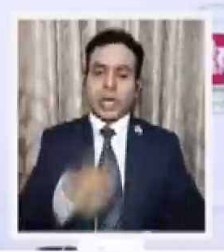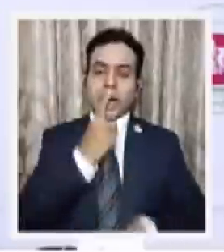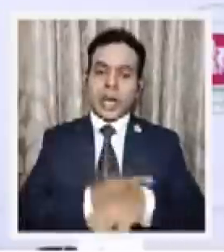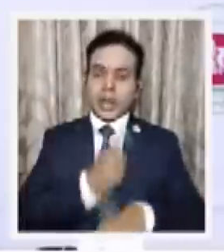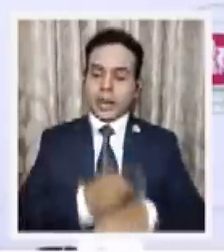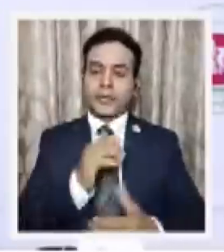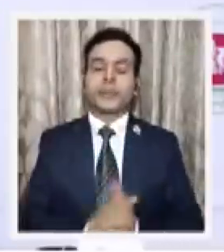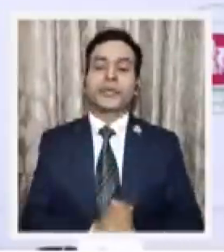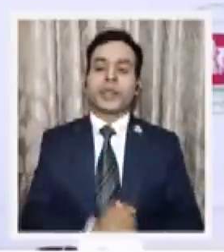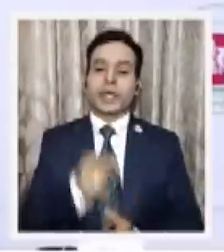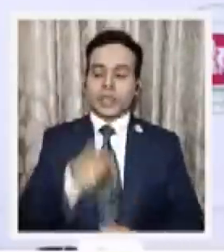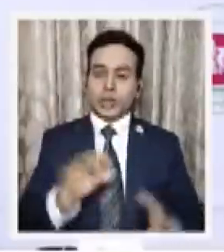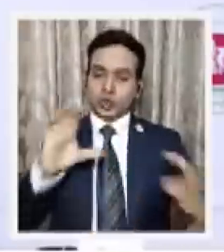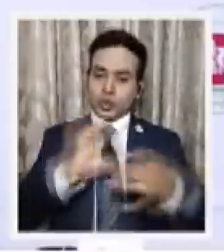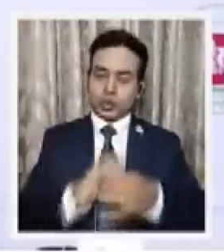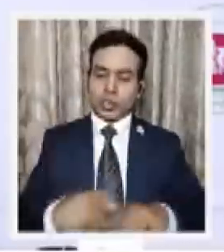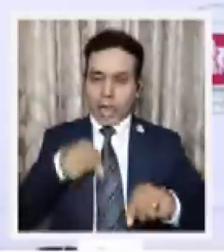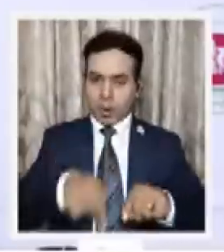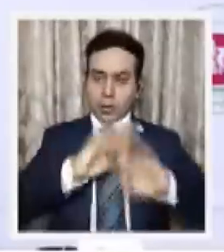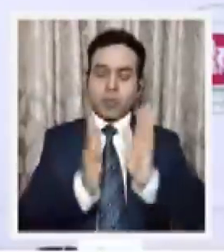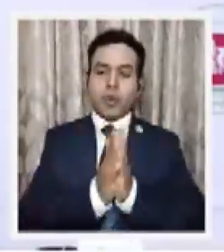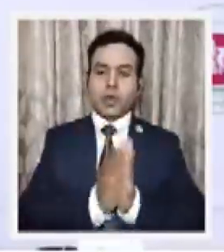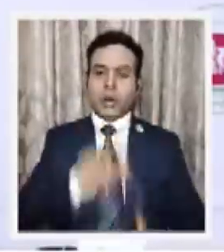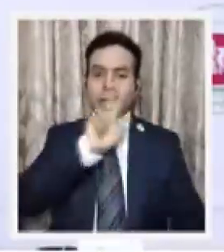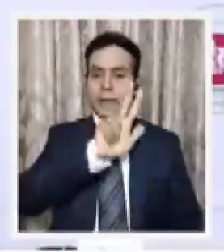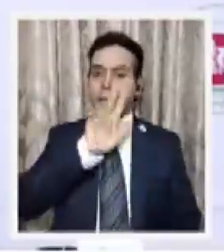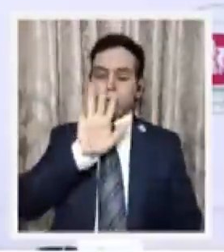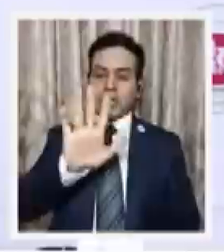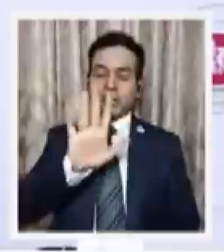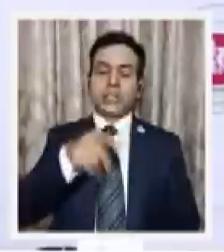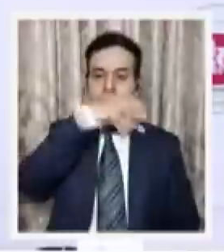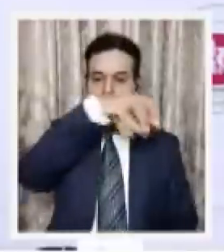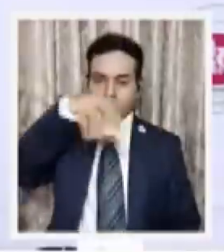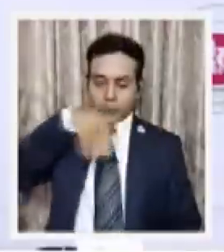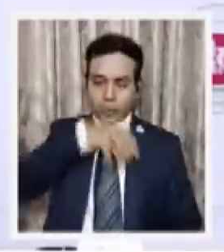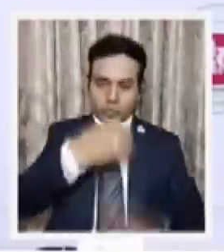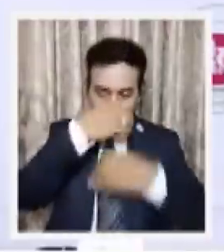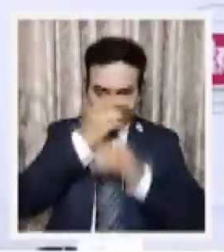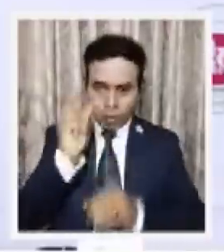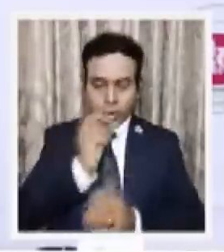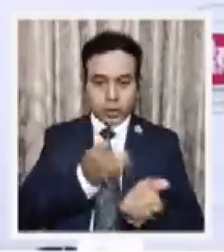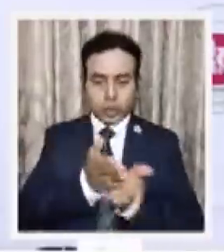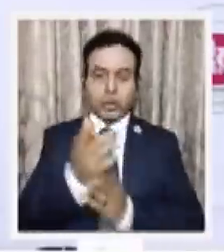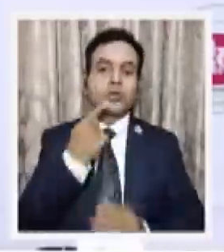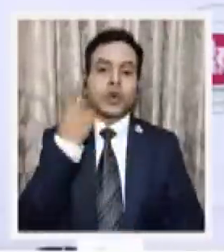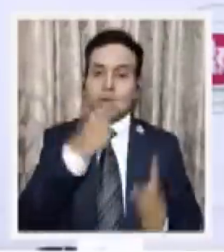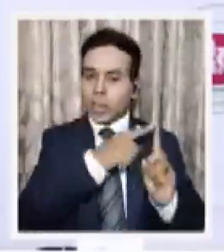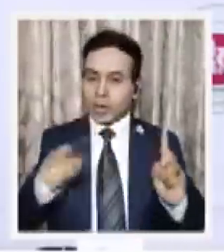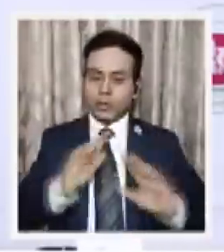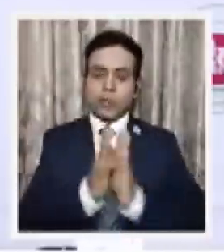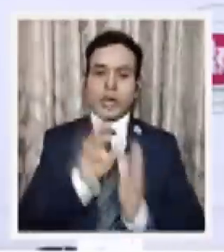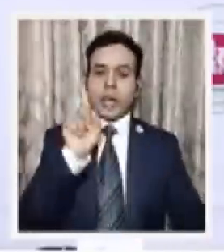এবং 85টি পরীক্ষাগারে কার্যক্রম চলমান। গত 24 ঘন্টায় নমুনা সংগ্রহ হয়েছে